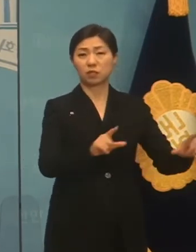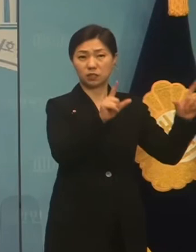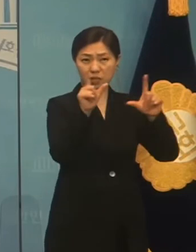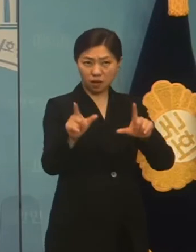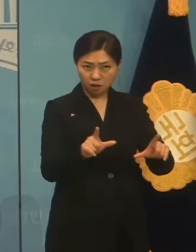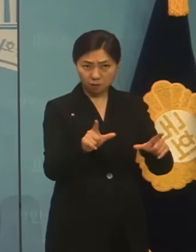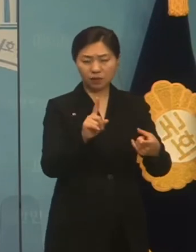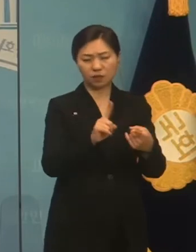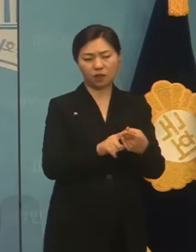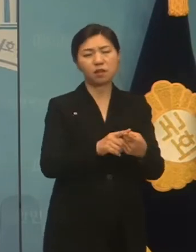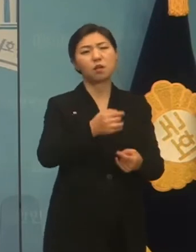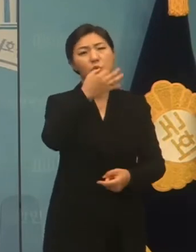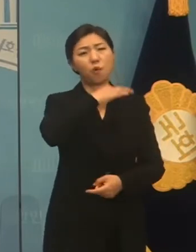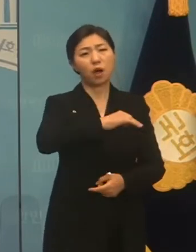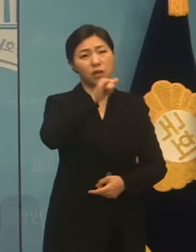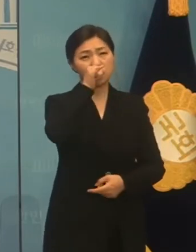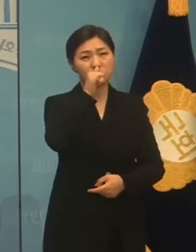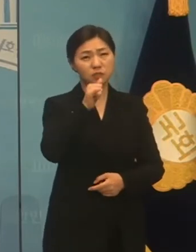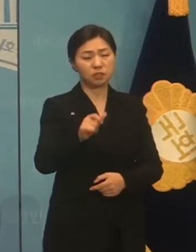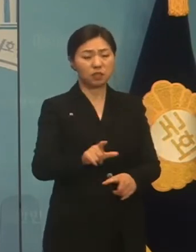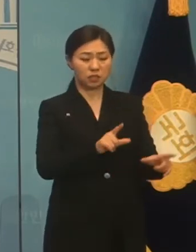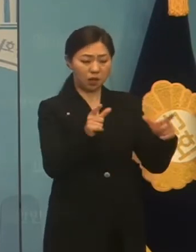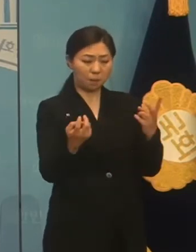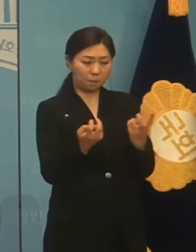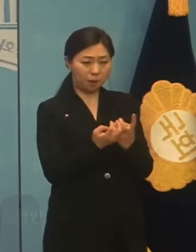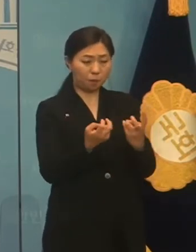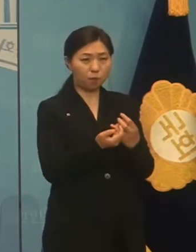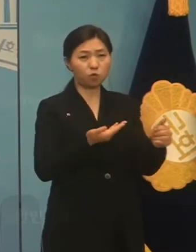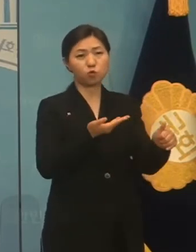대안을 제대로 제시하지 못하고 있습니다.